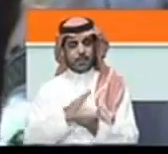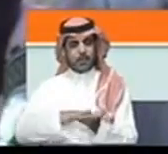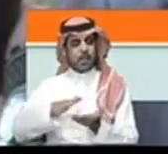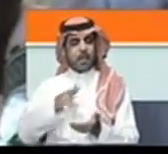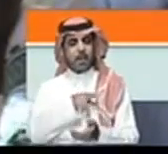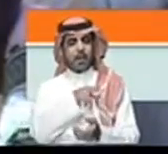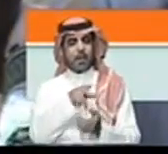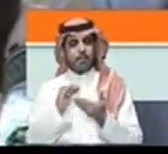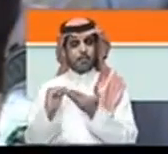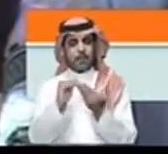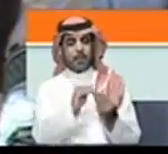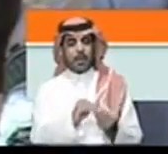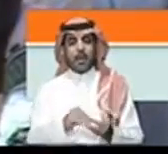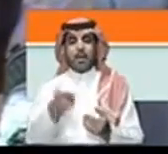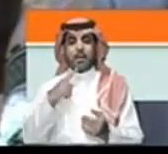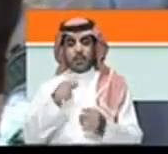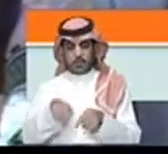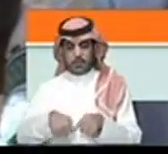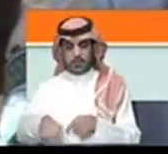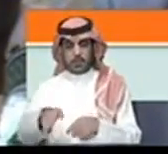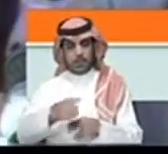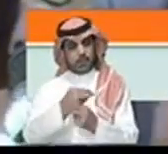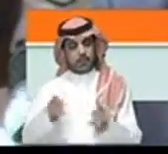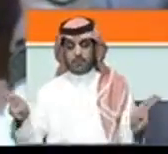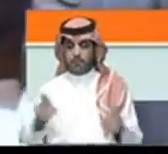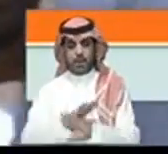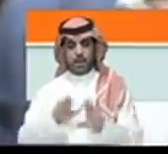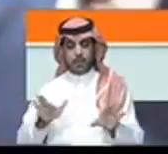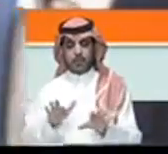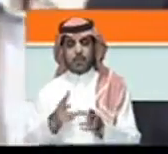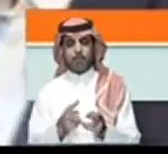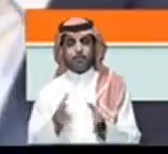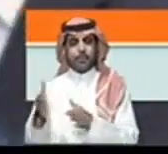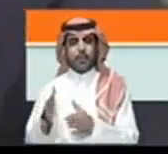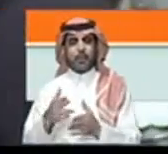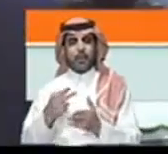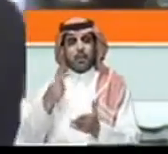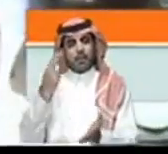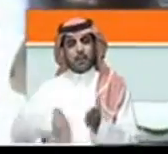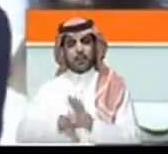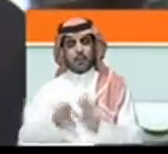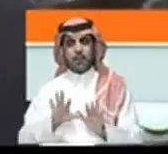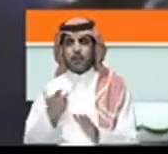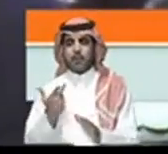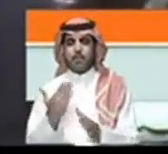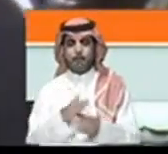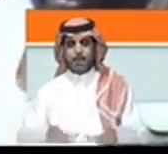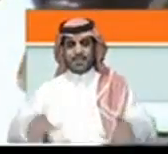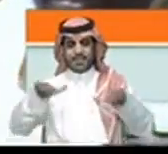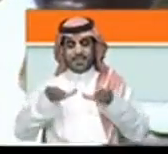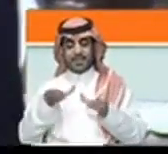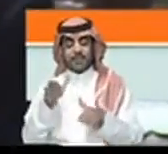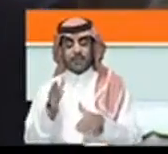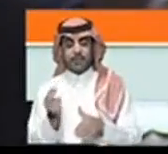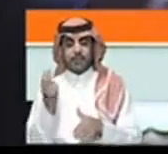حميدي اوضح انه تم الاتفاق على امور كثيره مع قوى الحريه والتغيير مشيرا الى ان المجلس الانتقالي